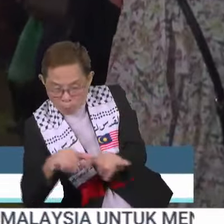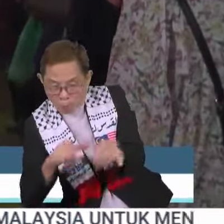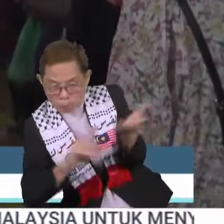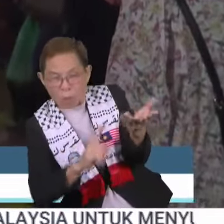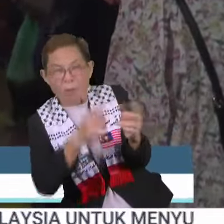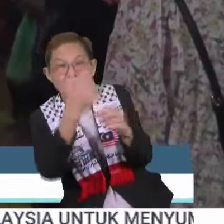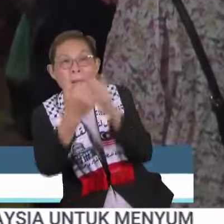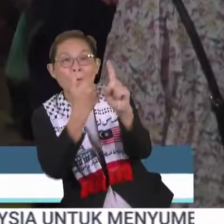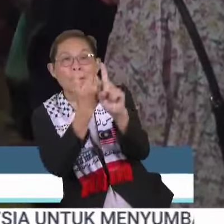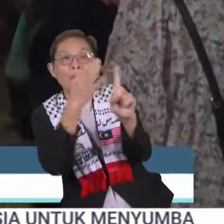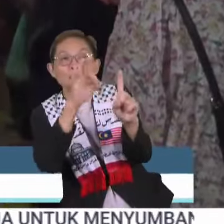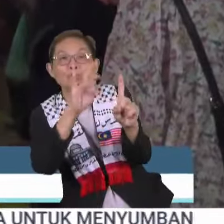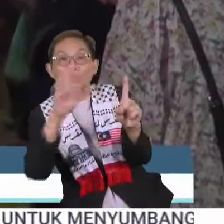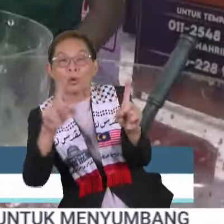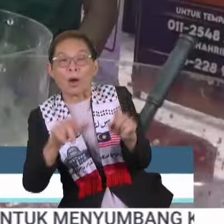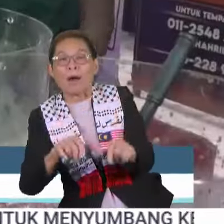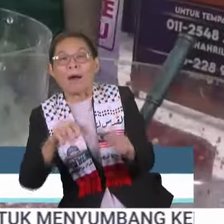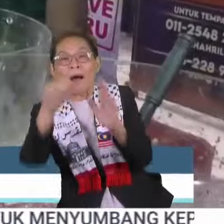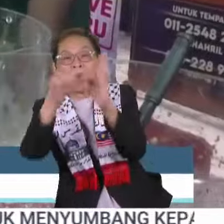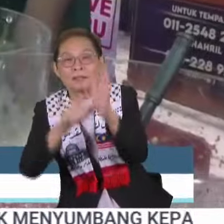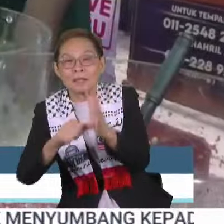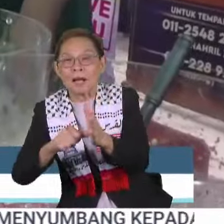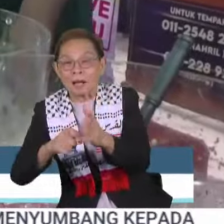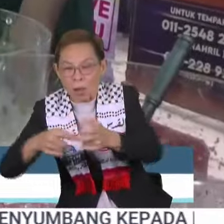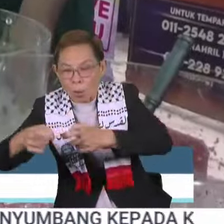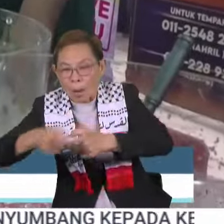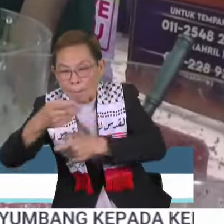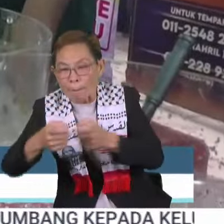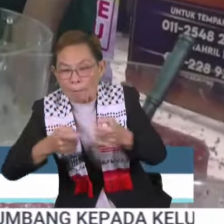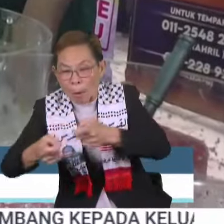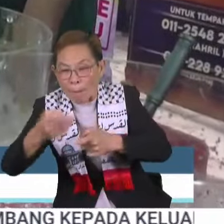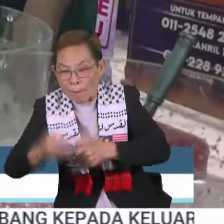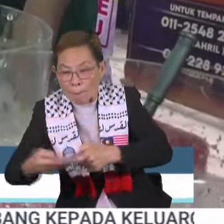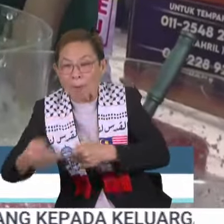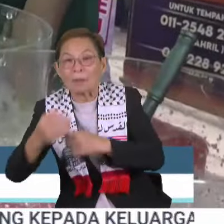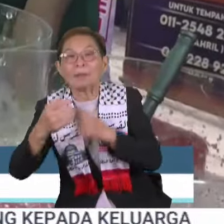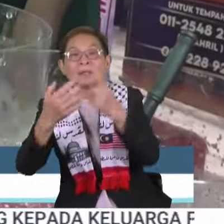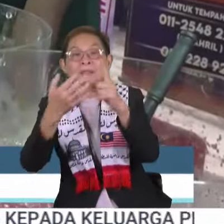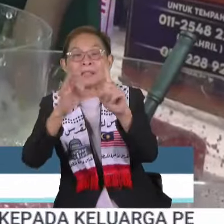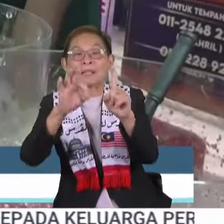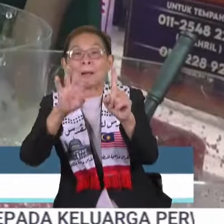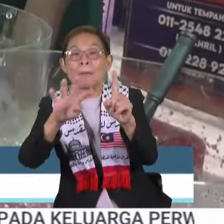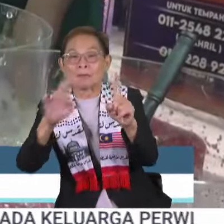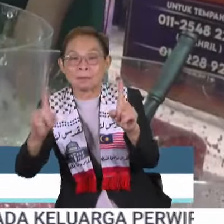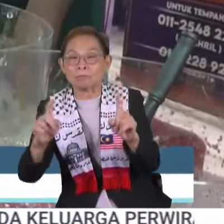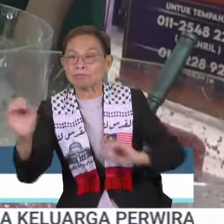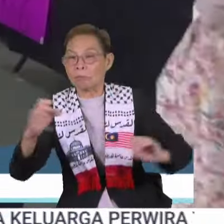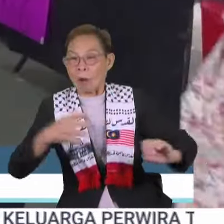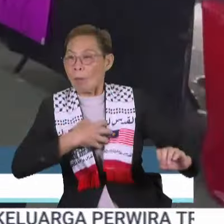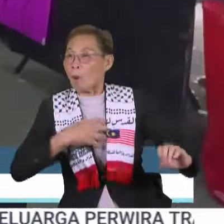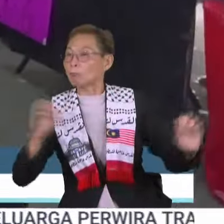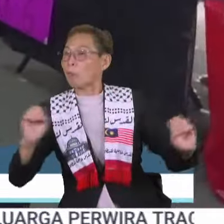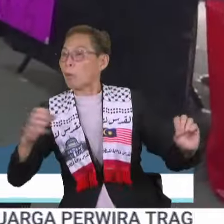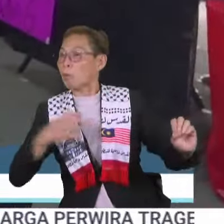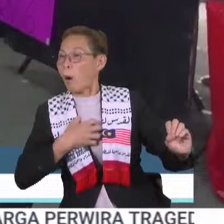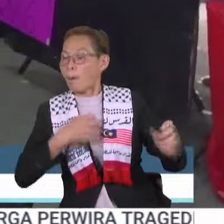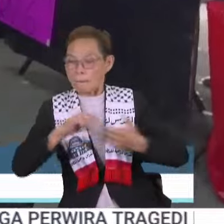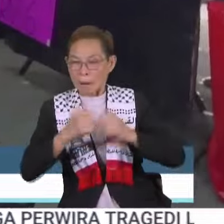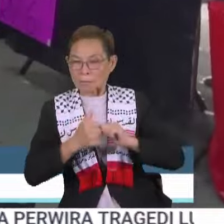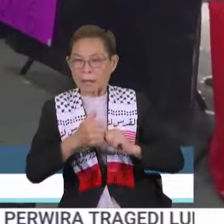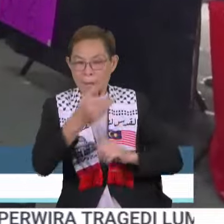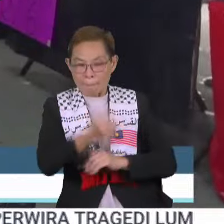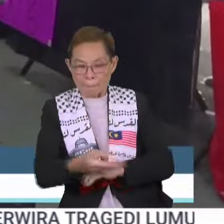1972 serta Akta Kawalan Bekalan 1961. Bagaimanapun, tiada aduan diterima membabitkan masalah